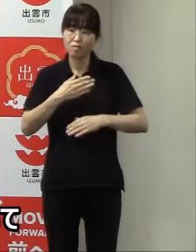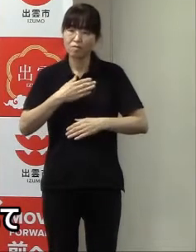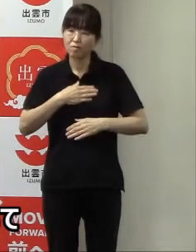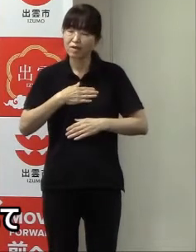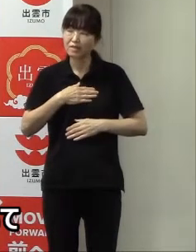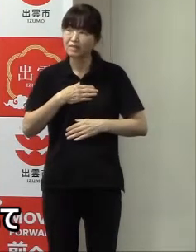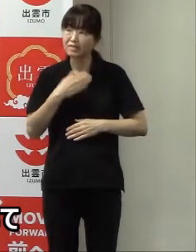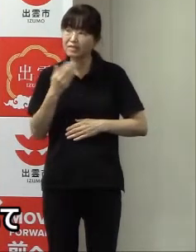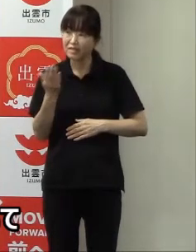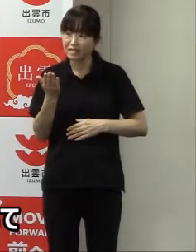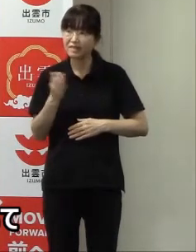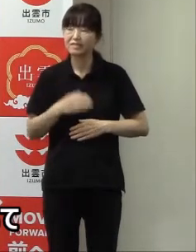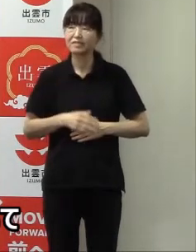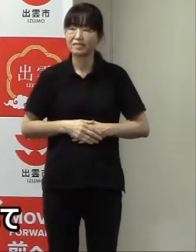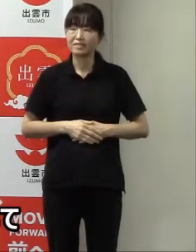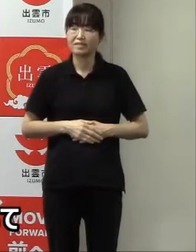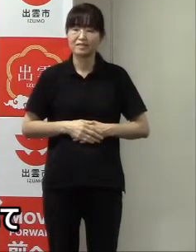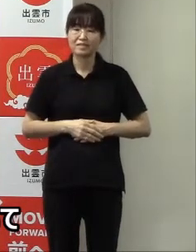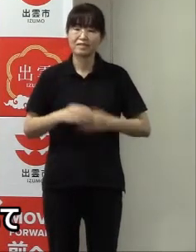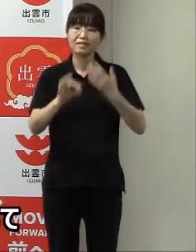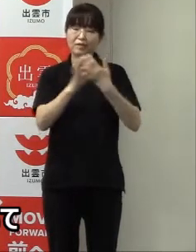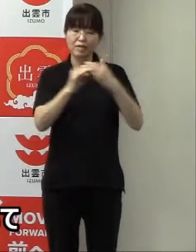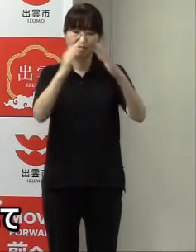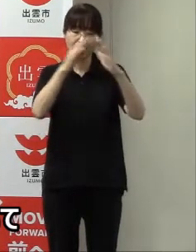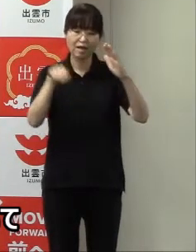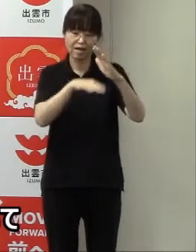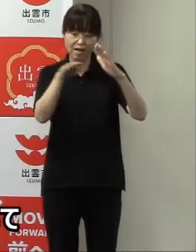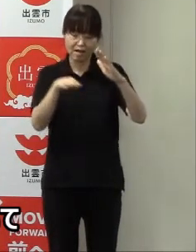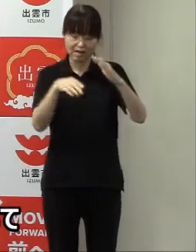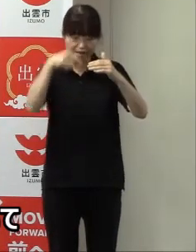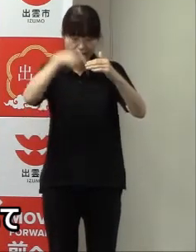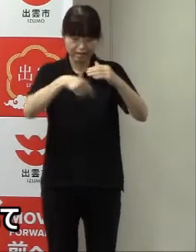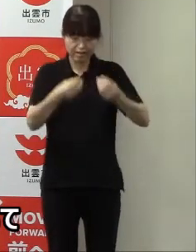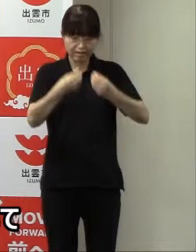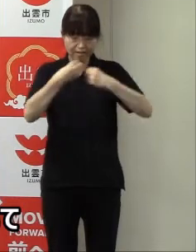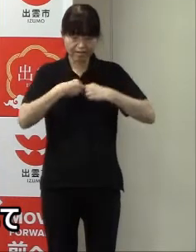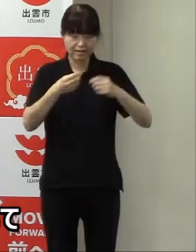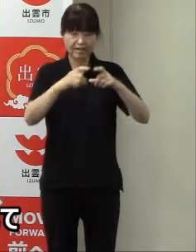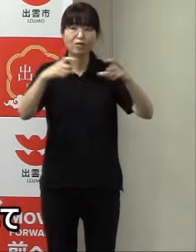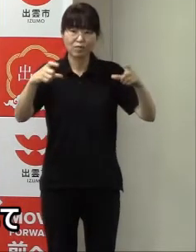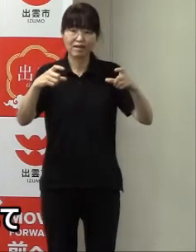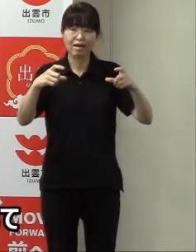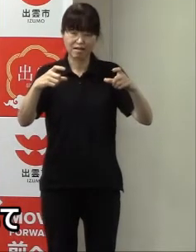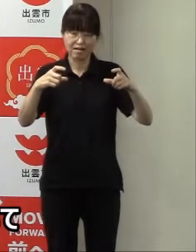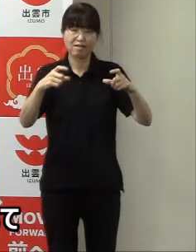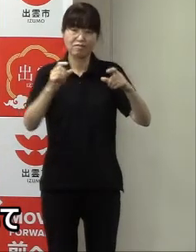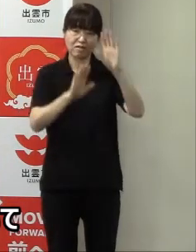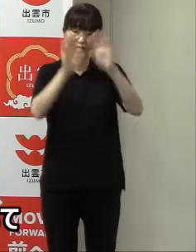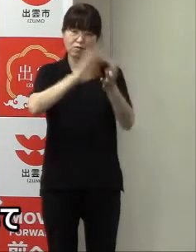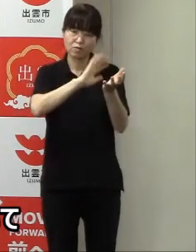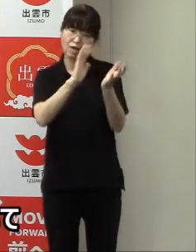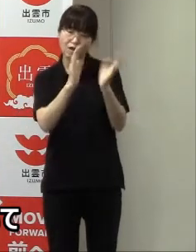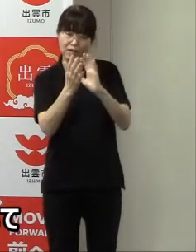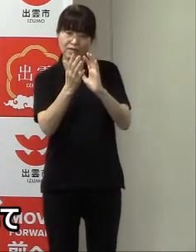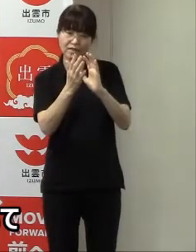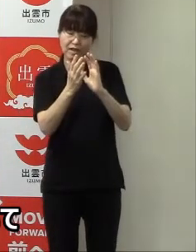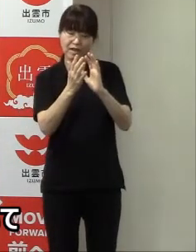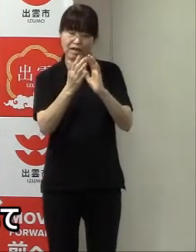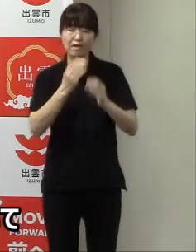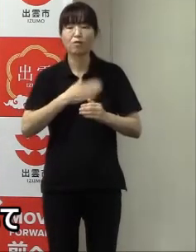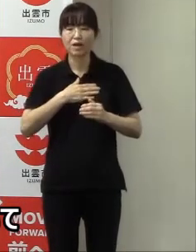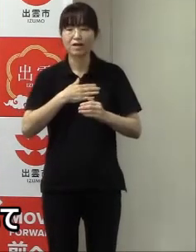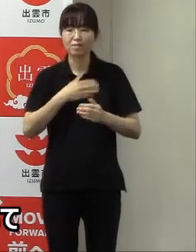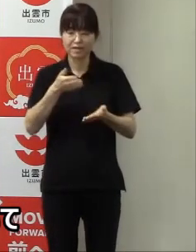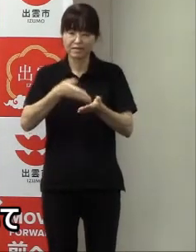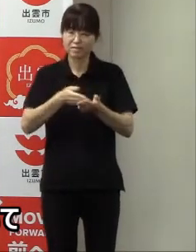あれば、どういう例えば家庭内感染が増えたとか、年代がやはり変わっていたとか、そういった特徴があったら教えていただけたらと思います。よろしくお